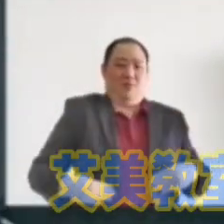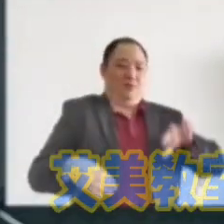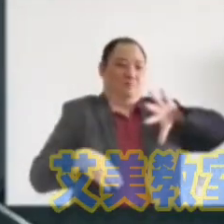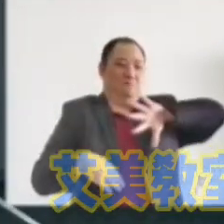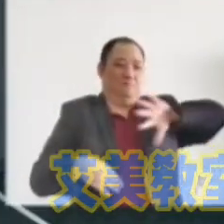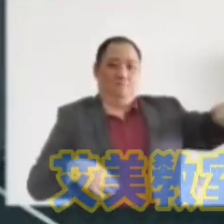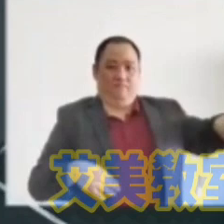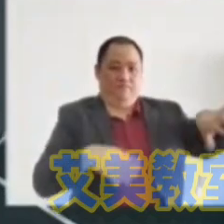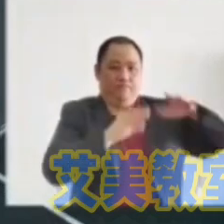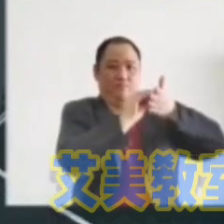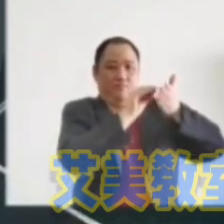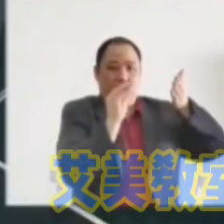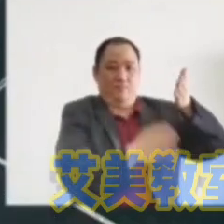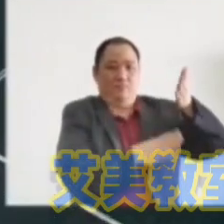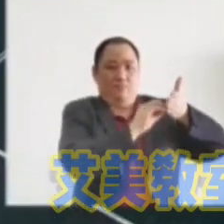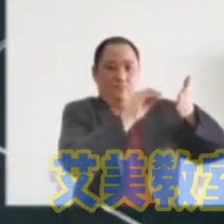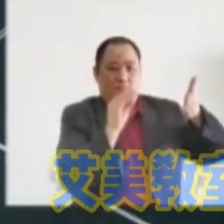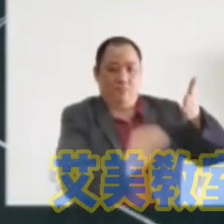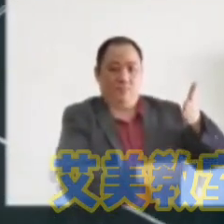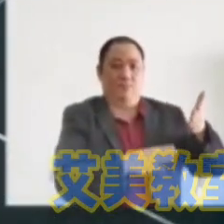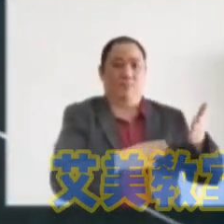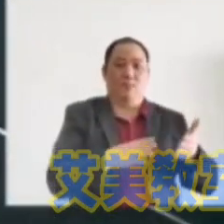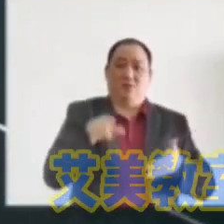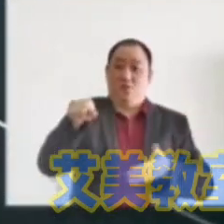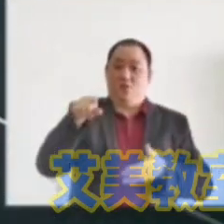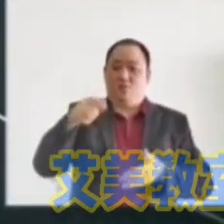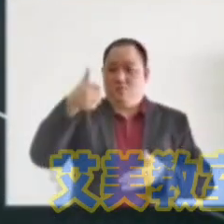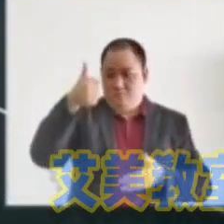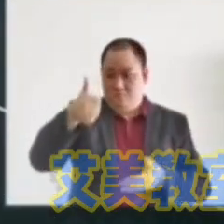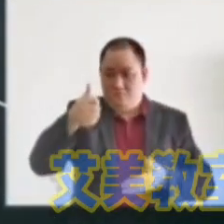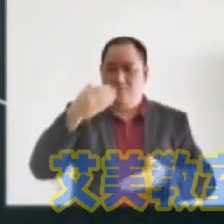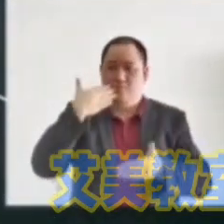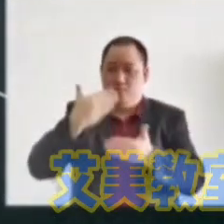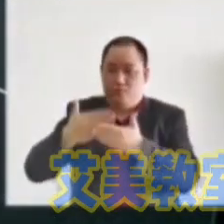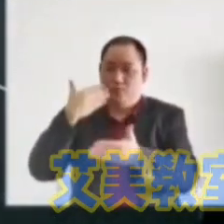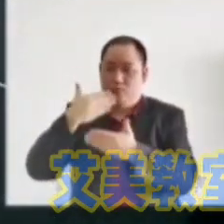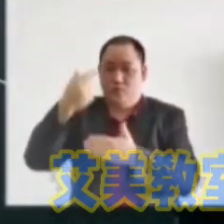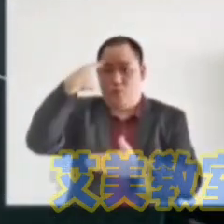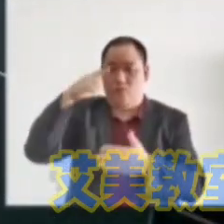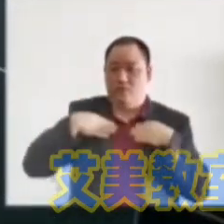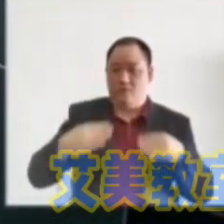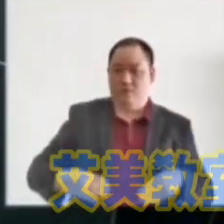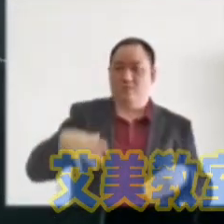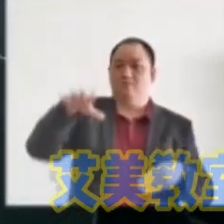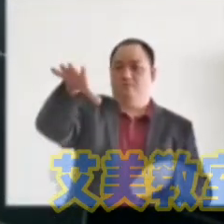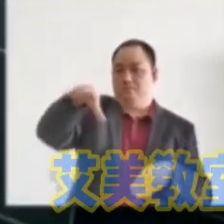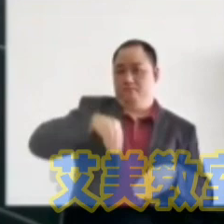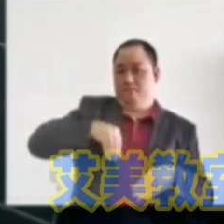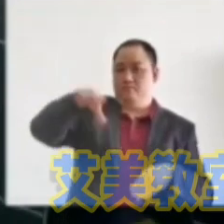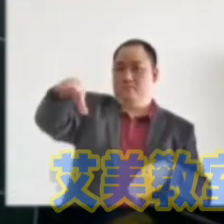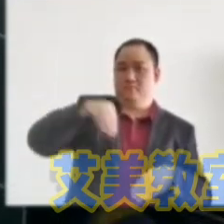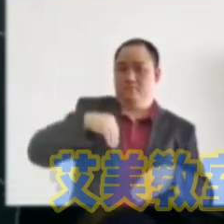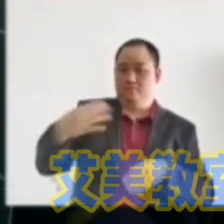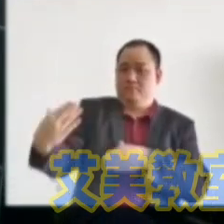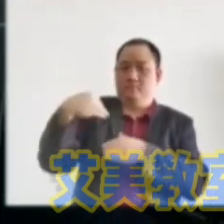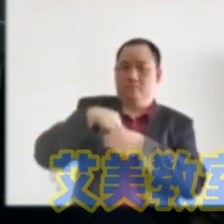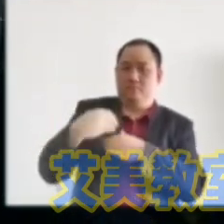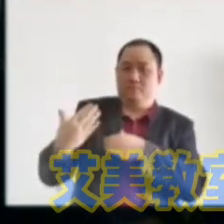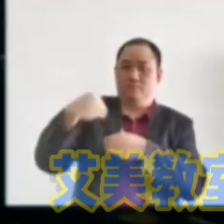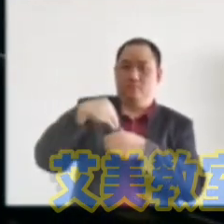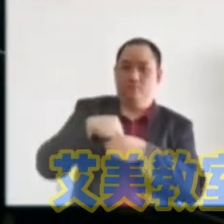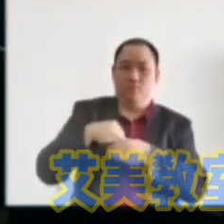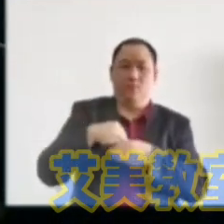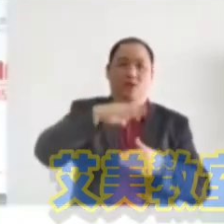有利的成分呢就去掉。那哦，把人体有利的成分哦留下来，结合重新结合在一